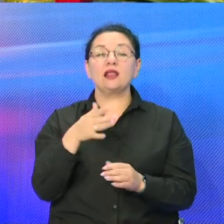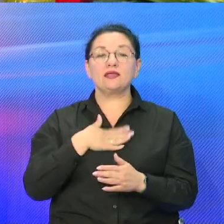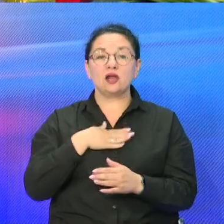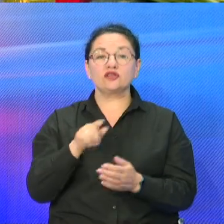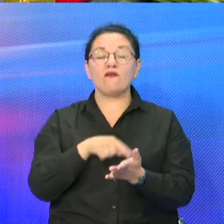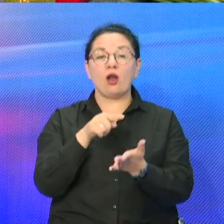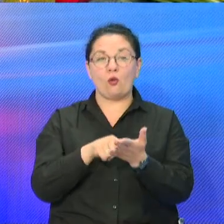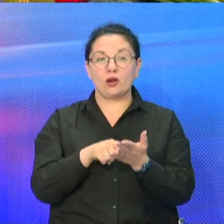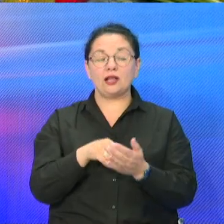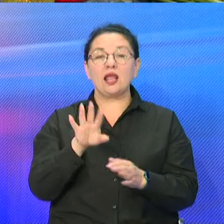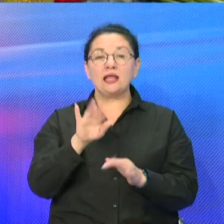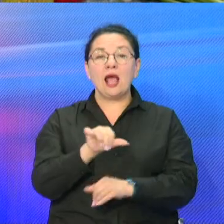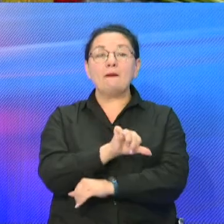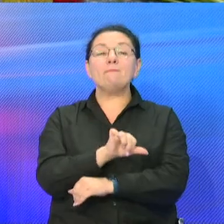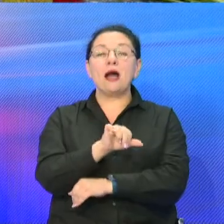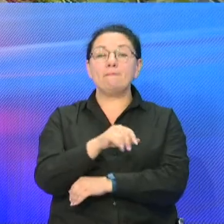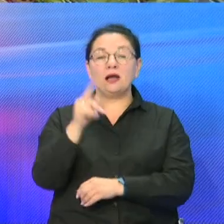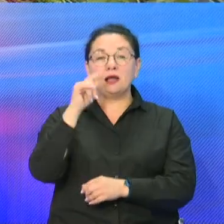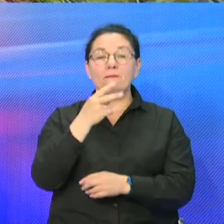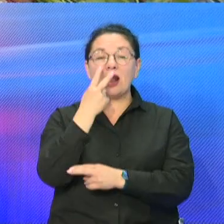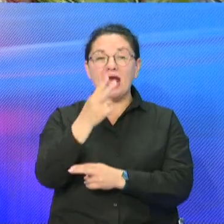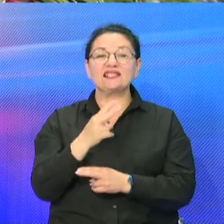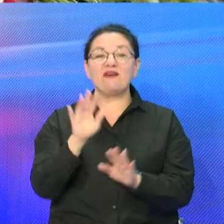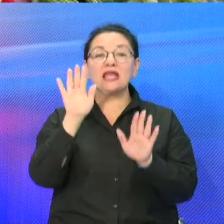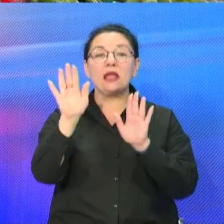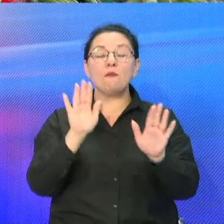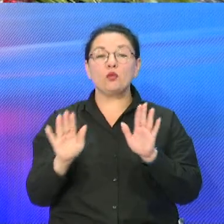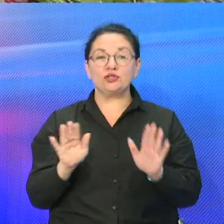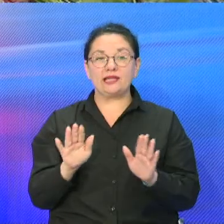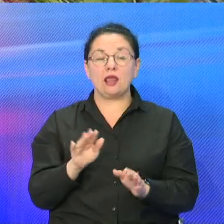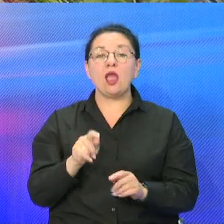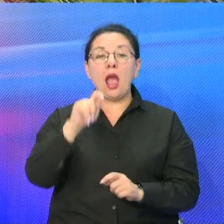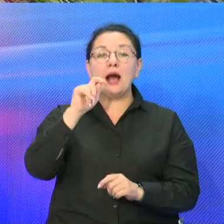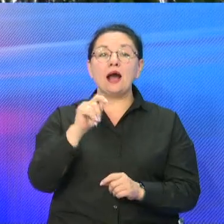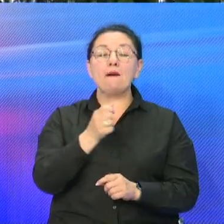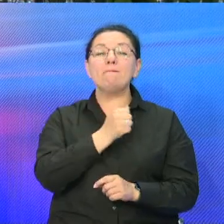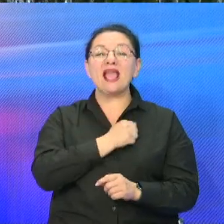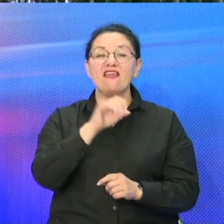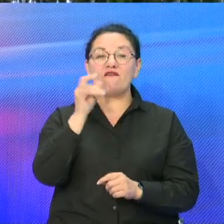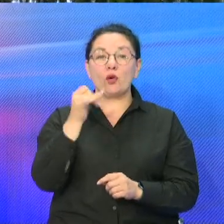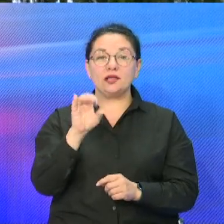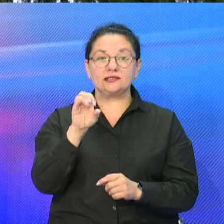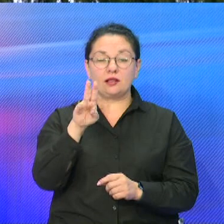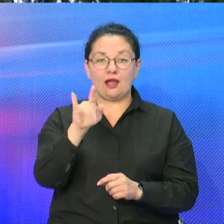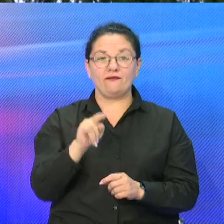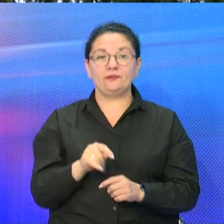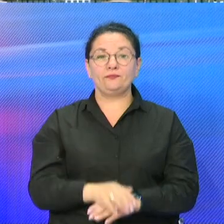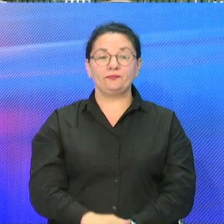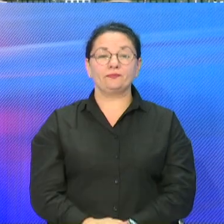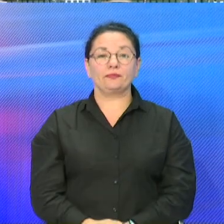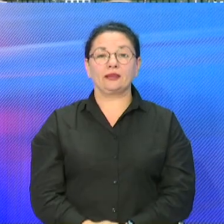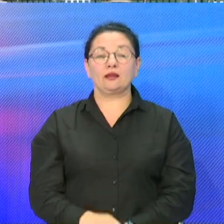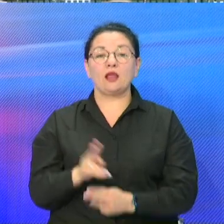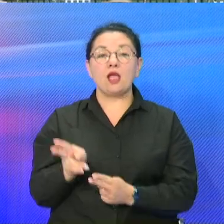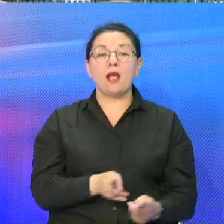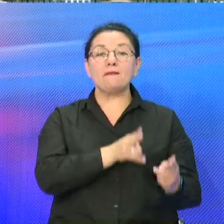оборонцу Айчины нагадывая пограничный музей боевой славы. А на заставе постоянно проводятся памятные мероприемства для дорослых и детей.